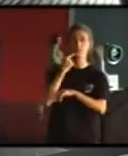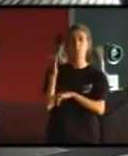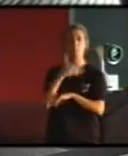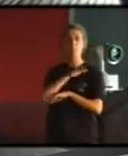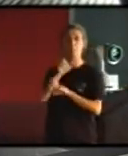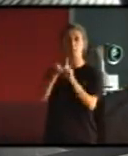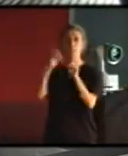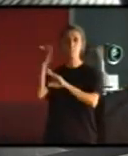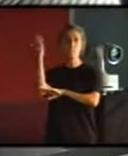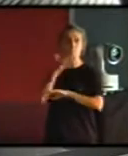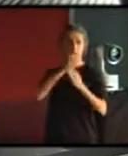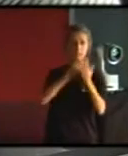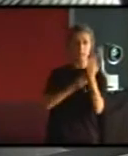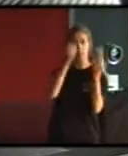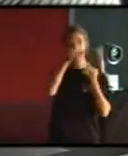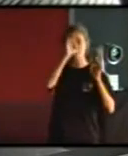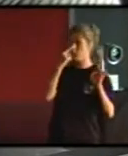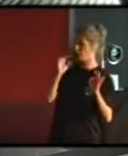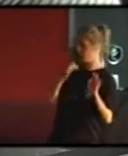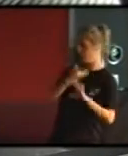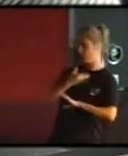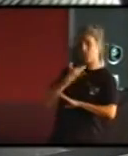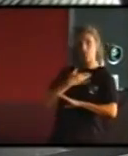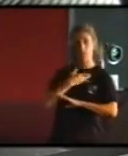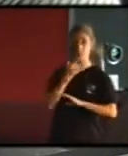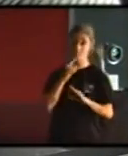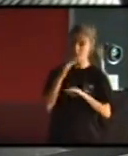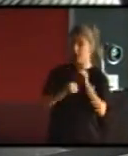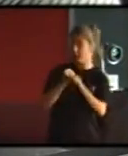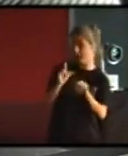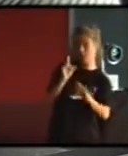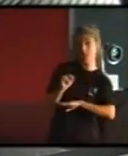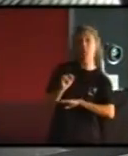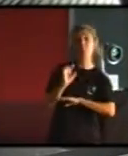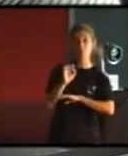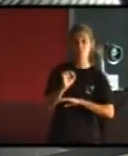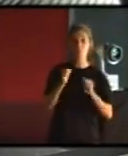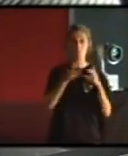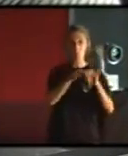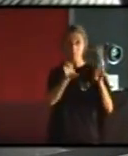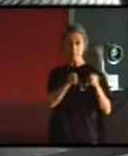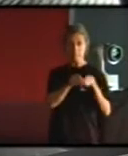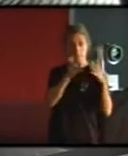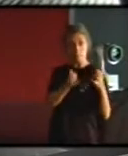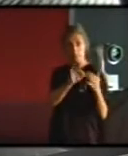der Rohe pour justement cet endroit à la gare Friedrichstrasse dans les années 20. Ils étaient nombreux à vouloir faire